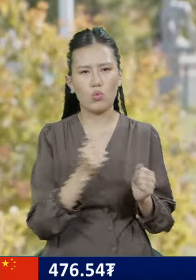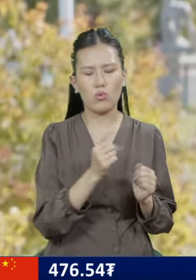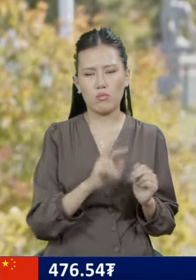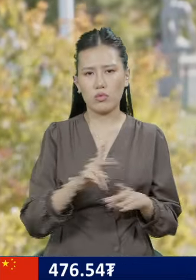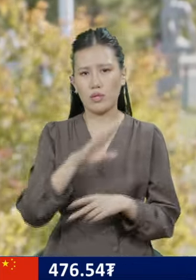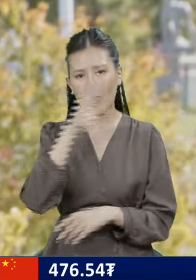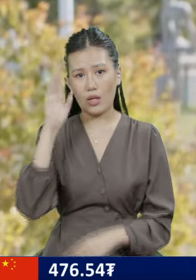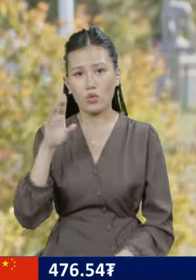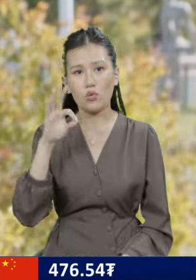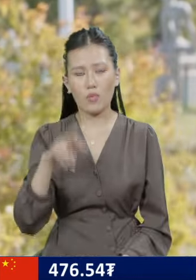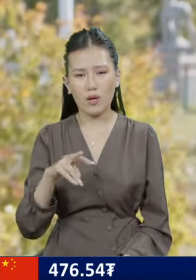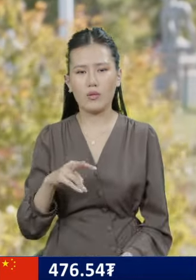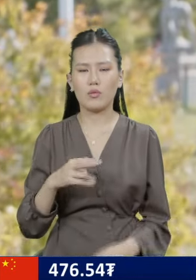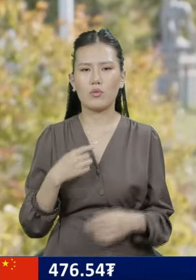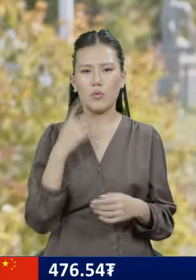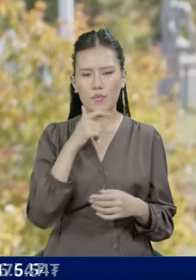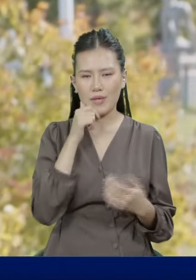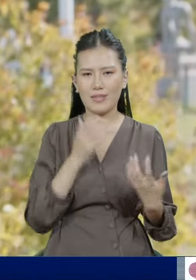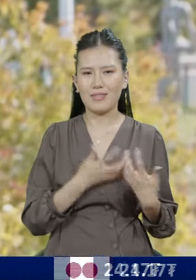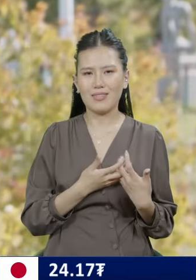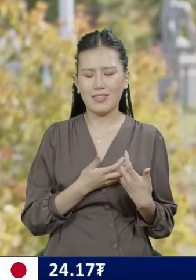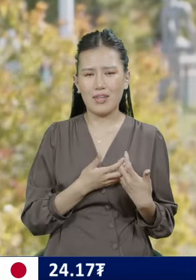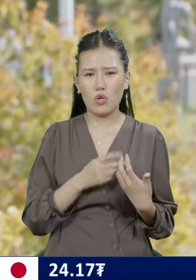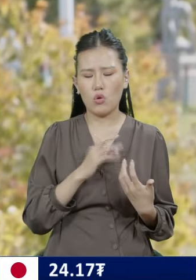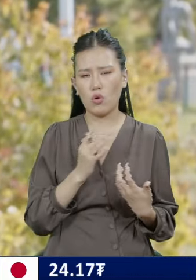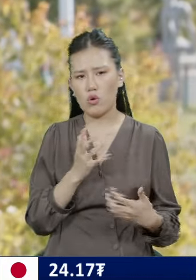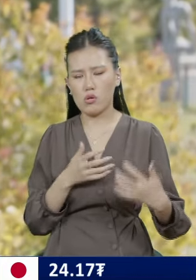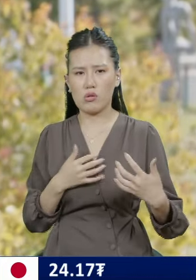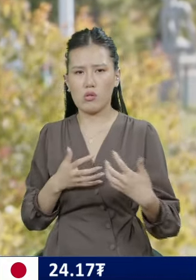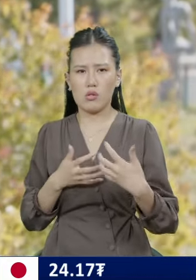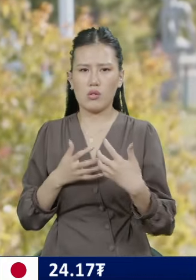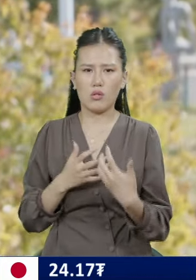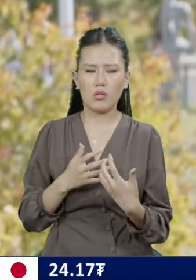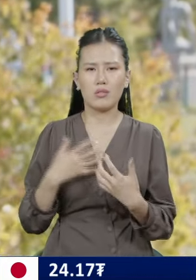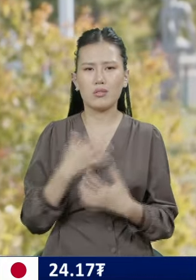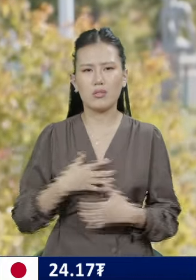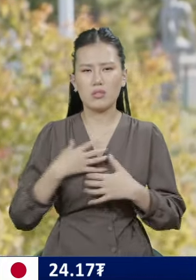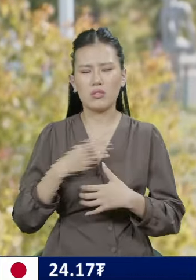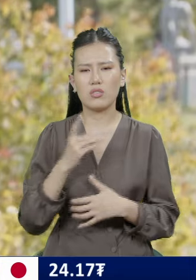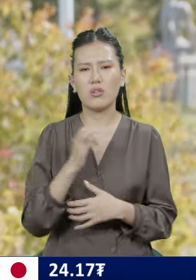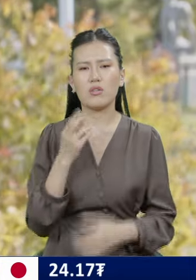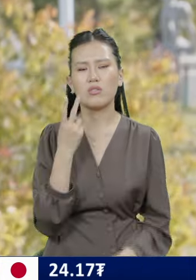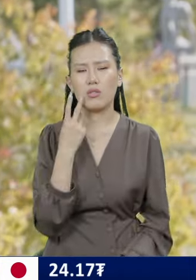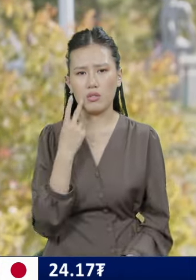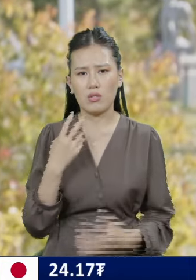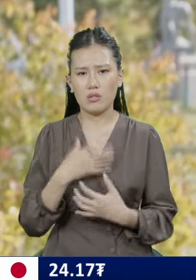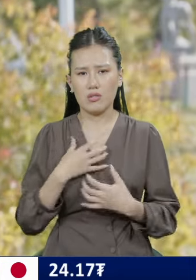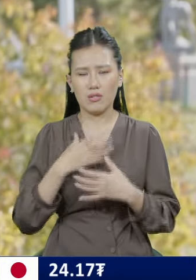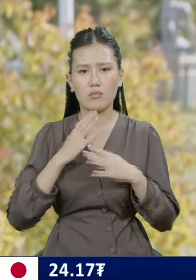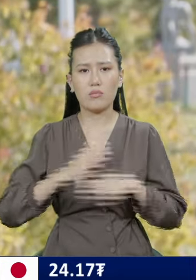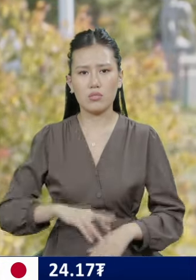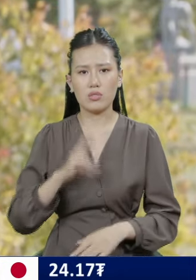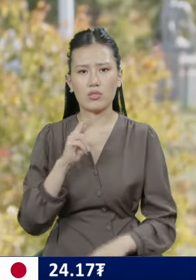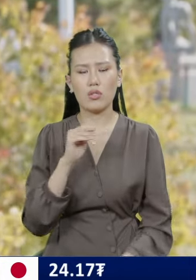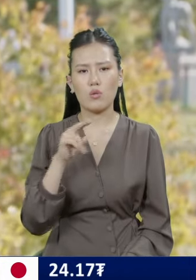одоо давж туулдаг. За тэгэхээр энэ стрессийг одоо юу давж туулахд тусалдаг вэ гэхэлээр ер нь олвол пробиотик буюу